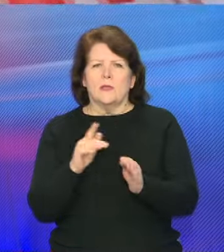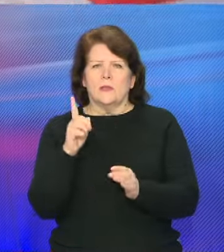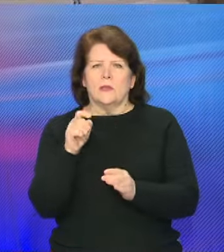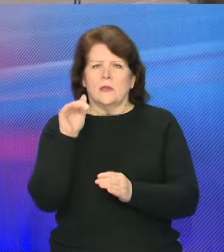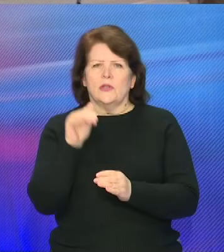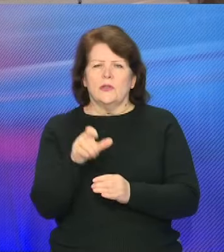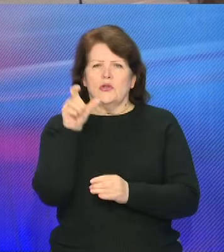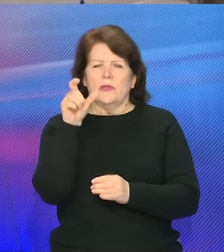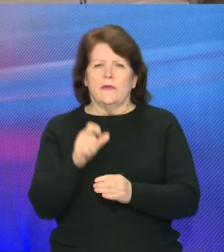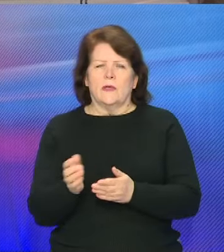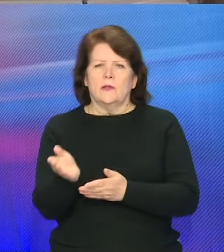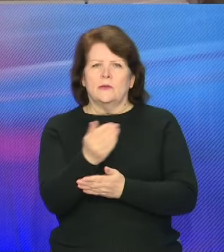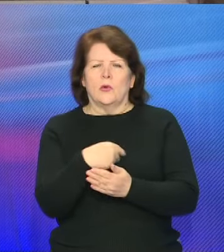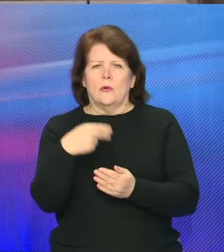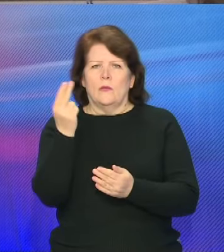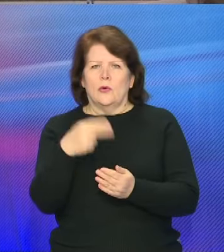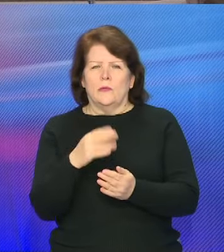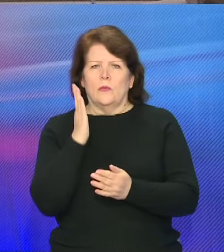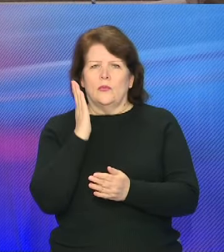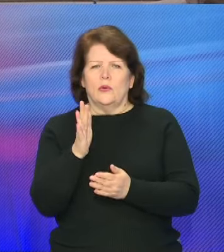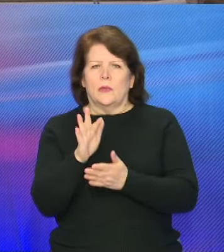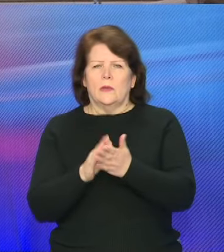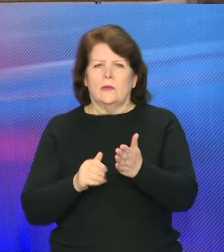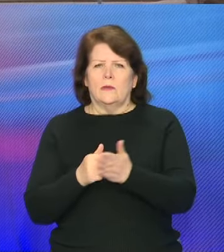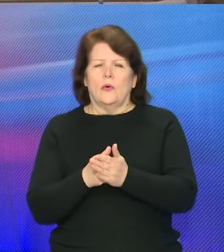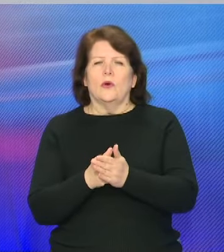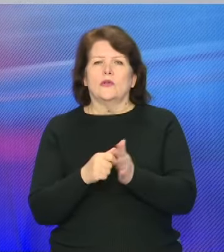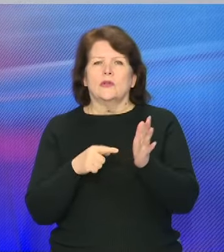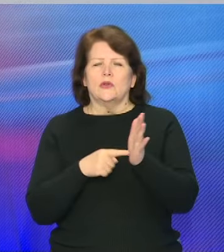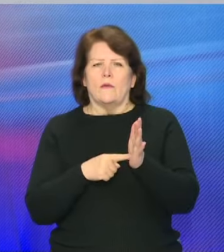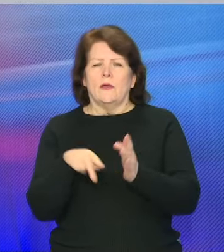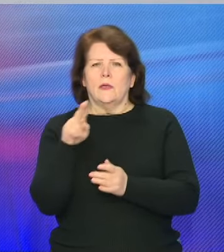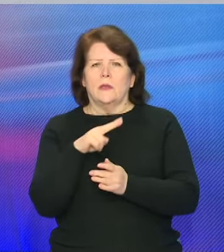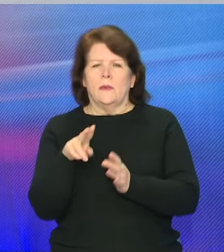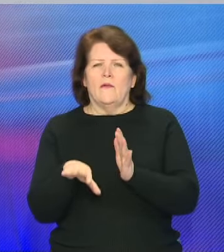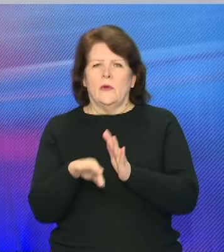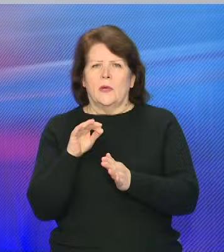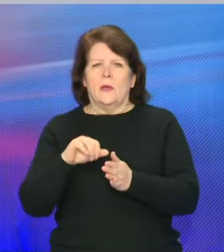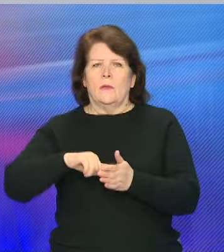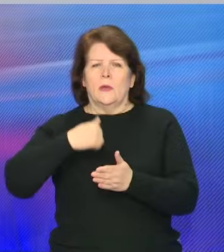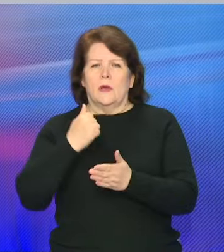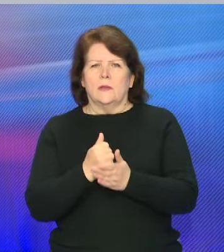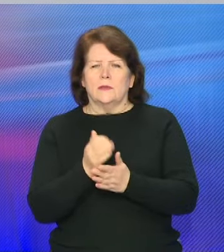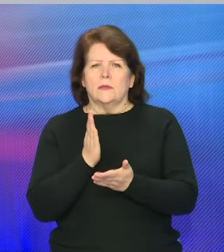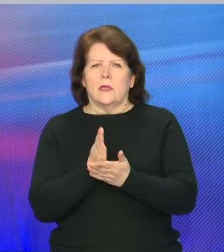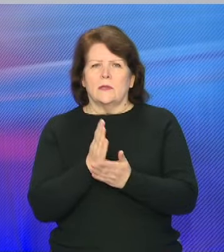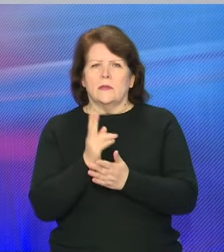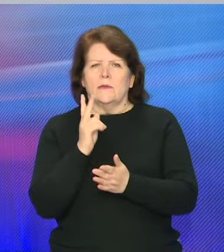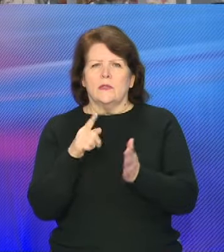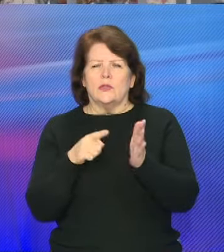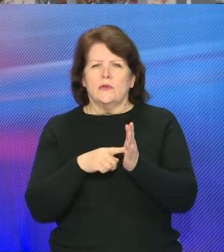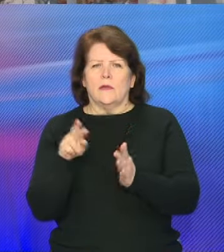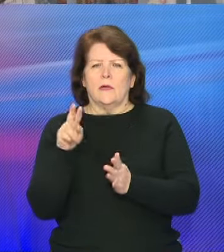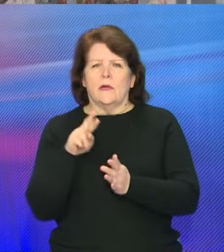чоловік. Збор підписів буде довжитися по 6 снежня. Вибори президента у Білорусі відбудуться 26